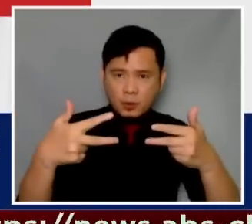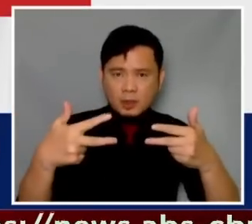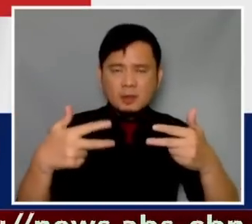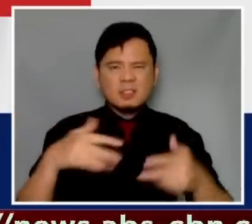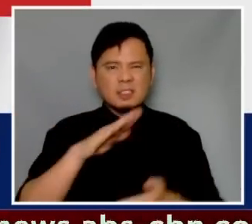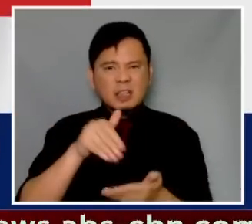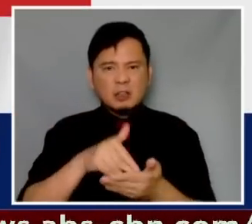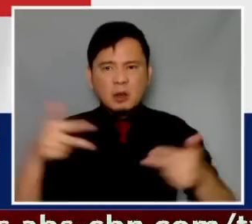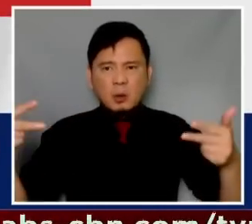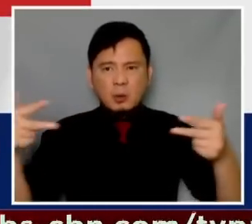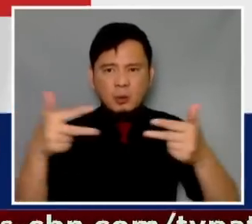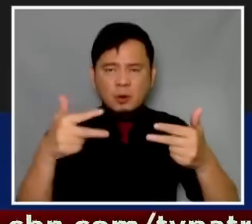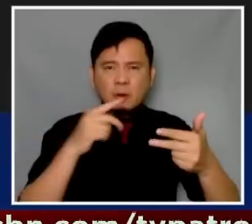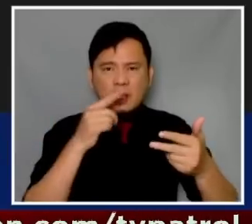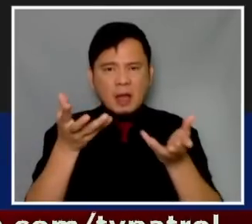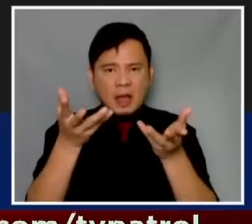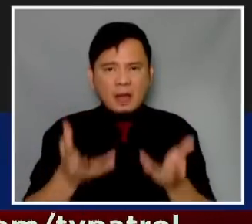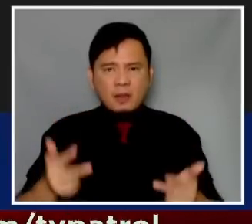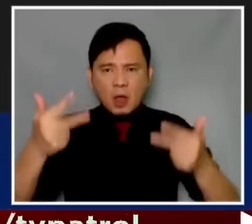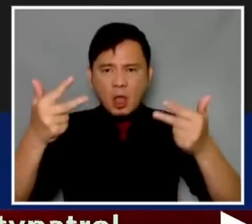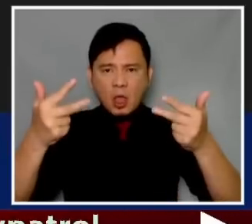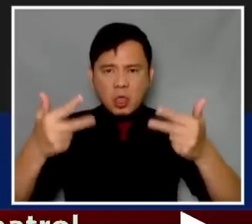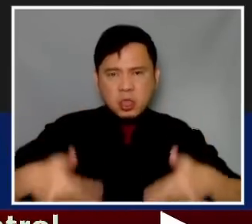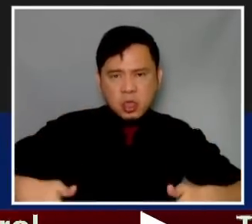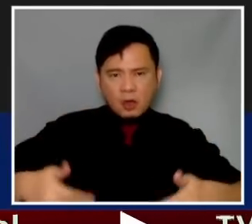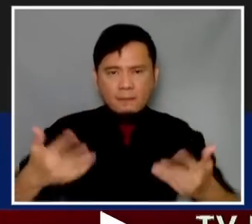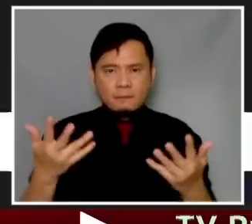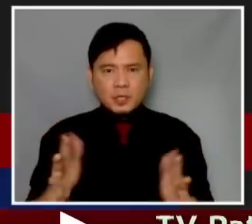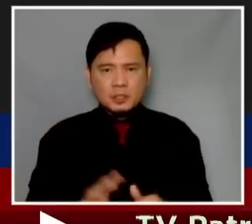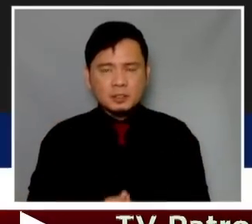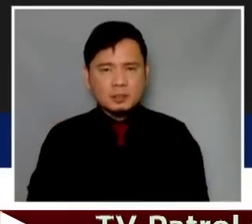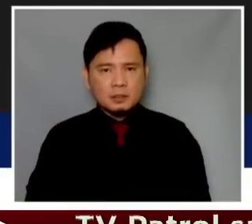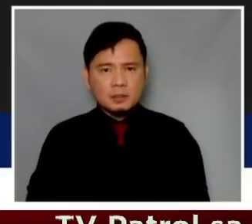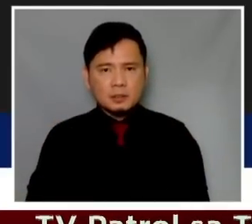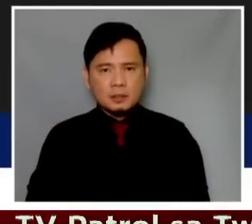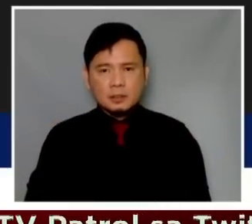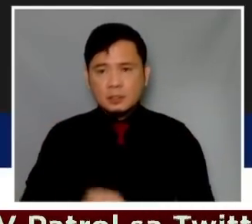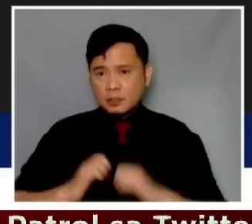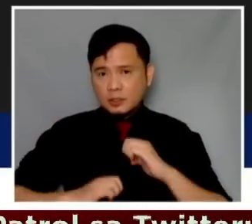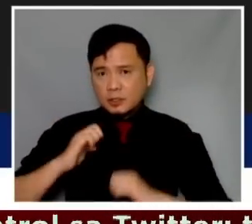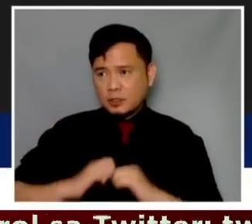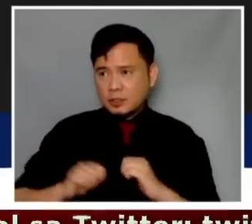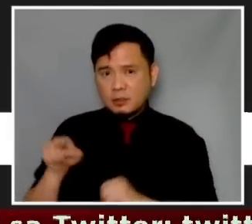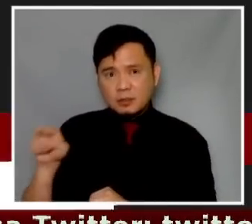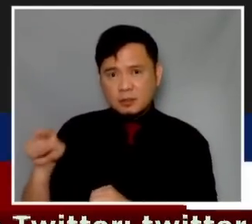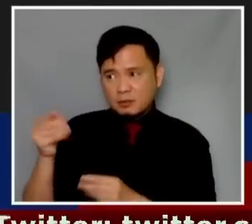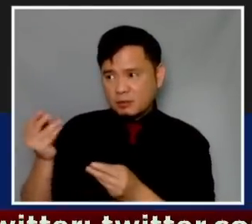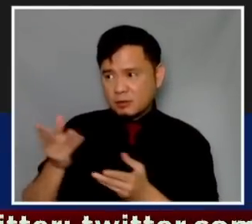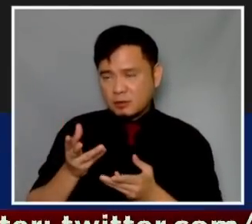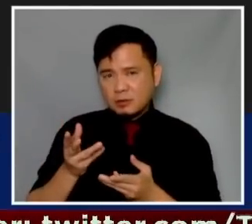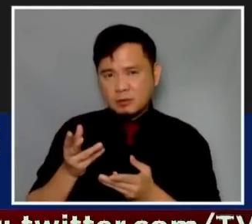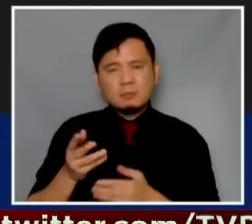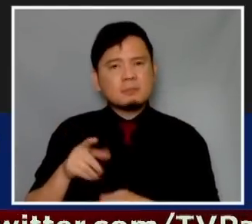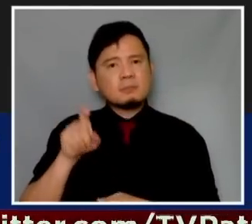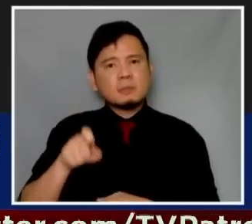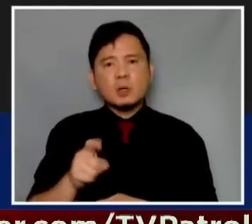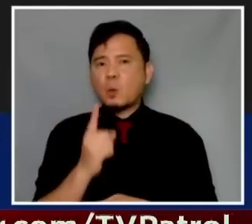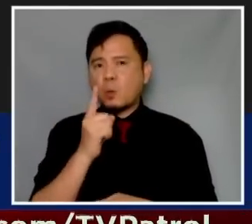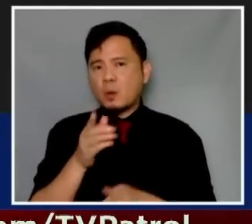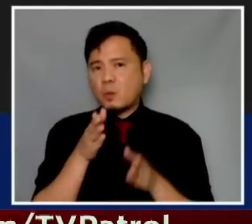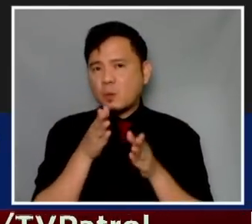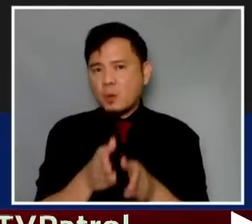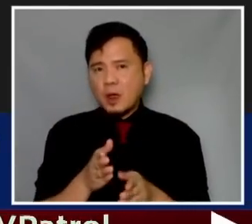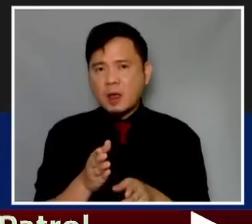siguro na kaya ng capacity load ng bridge. Sabi nga ng district engineer sa akin, dapat one-way moving traffic lang yan. So ang tanong